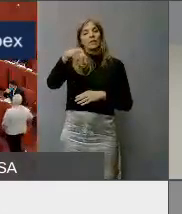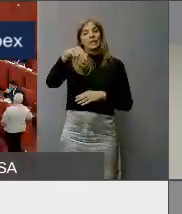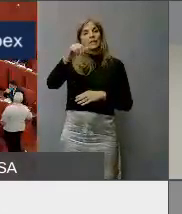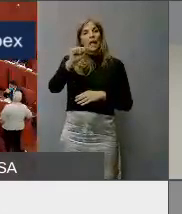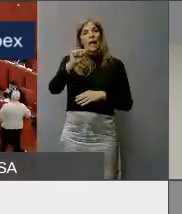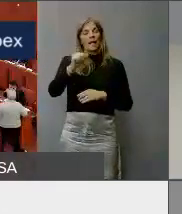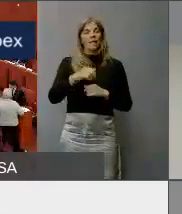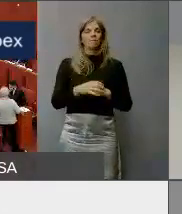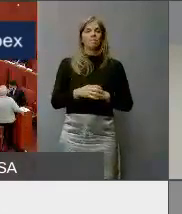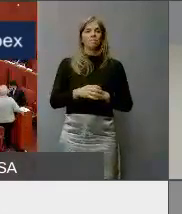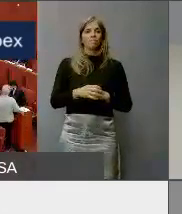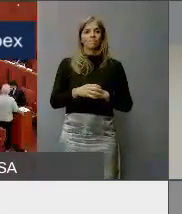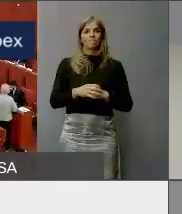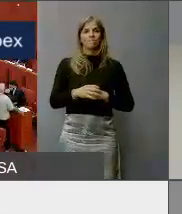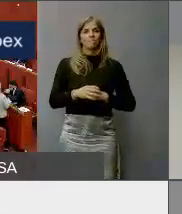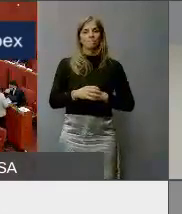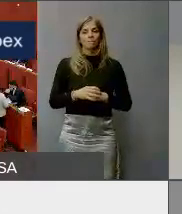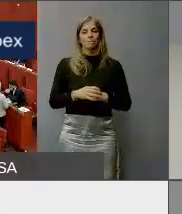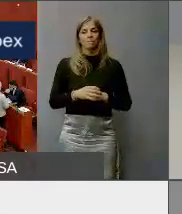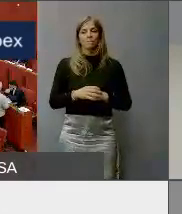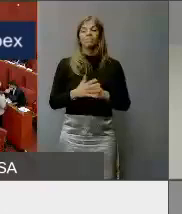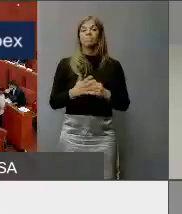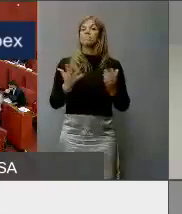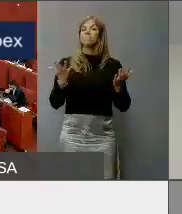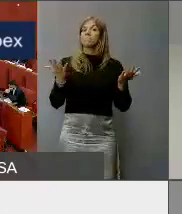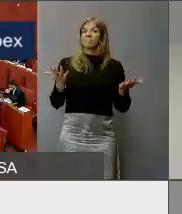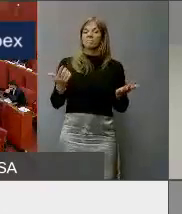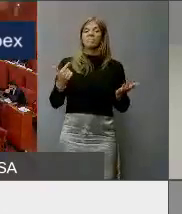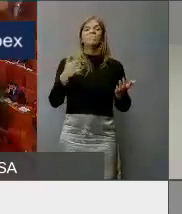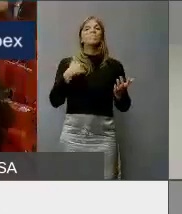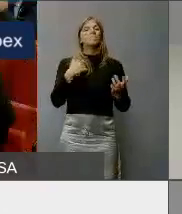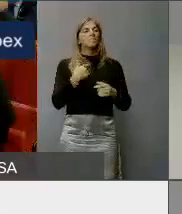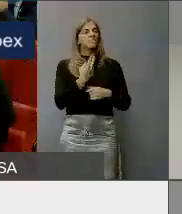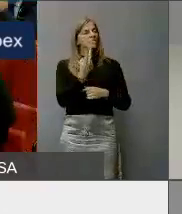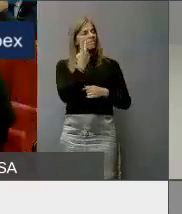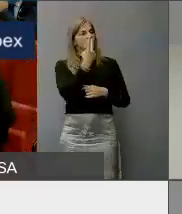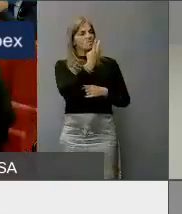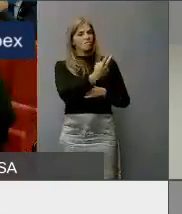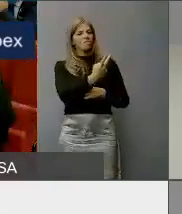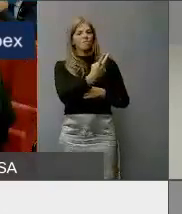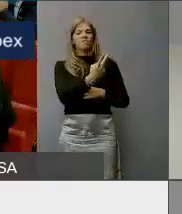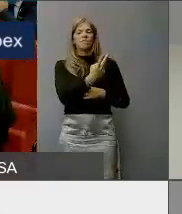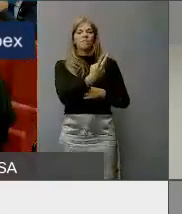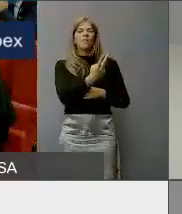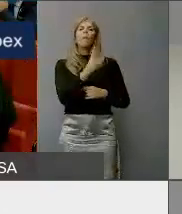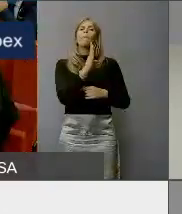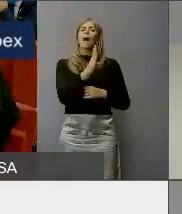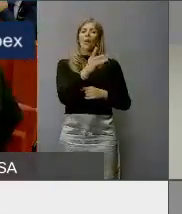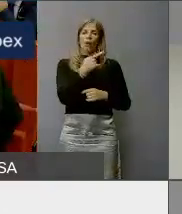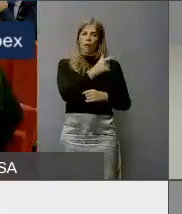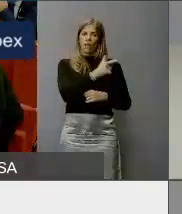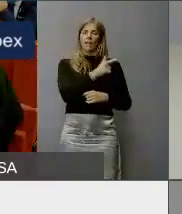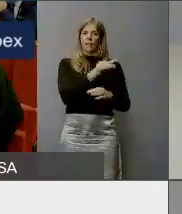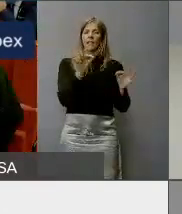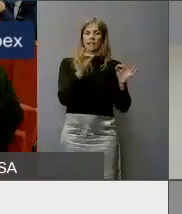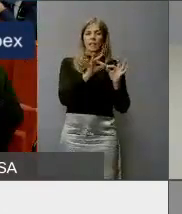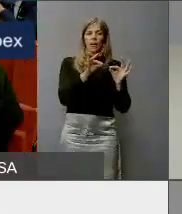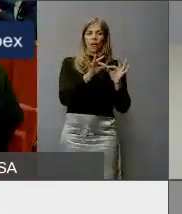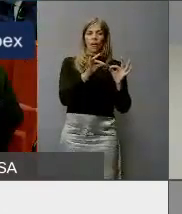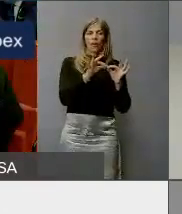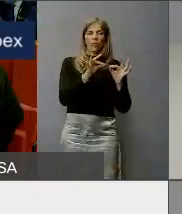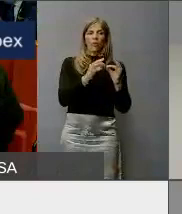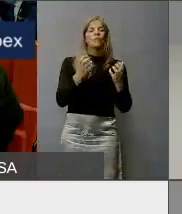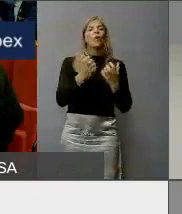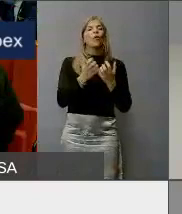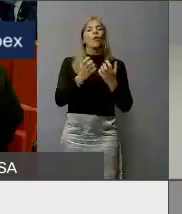grazie presidente ma anch'io mi associo nel ringraziare il collega mancha per l'impegno